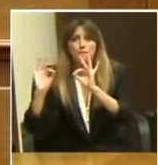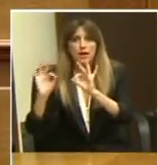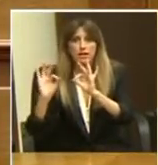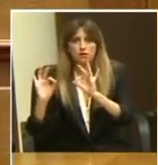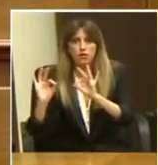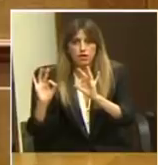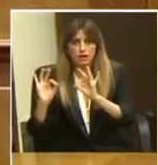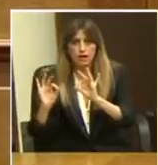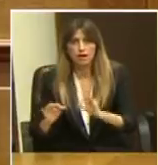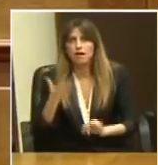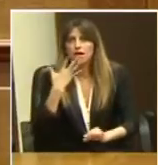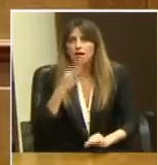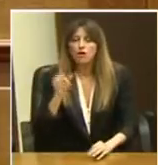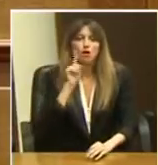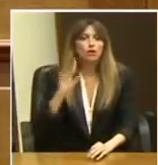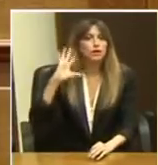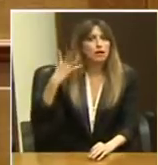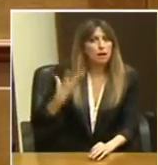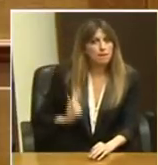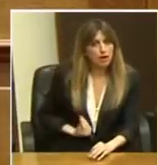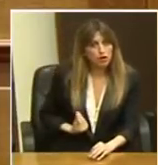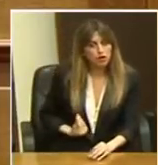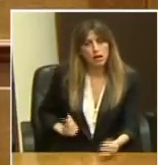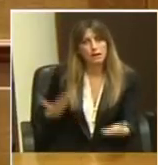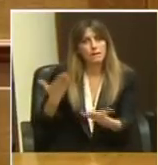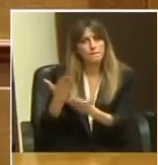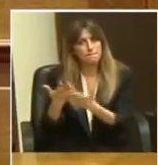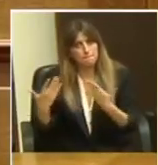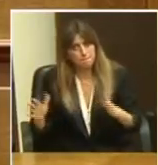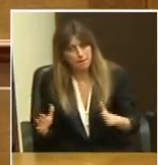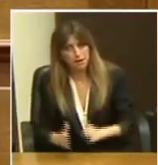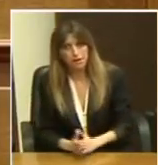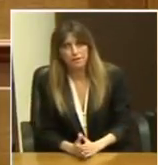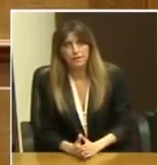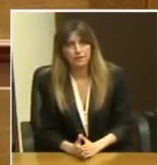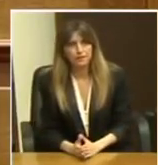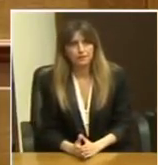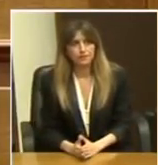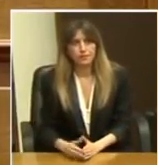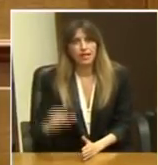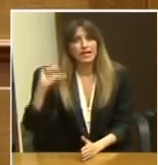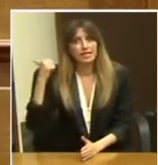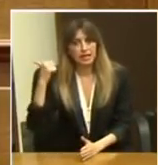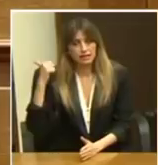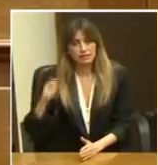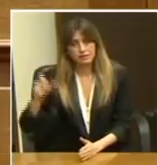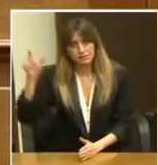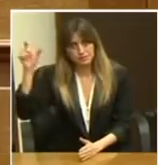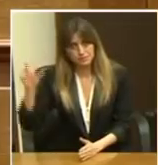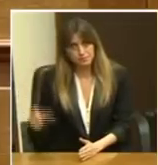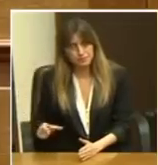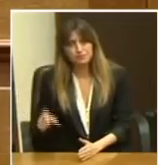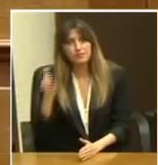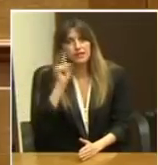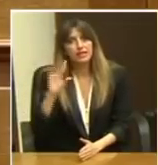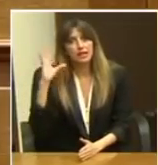κυρίας Μπακογιάννη εχθές, η οποία στη σελίδα 1 των πρακτικών